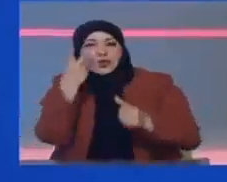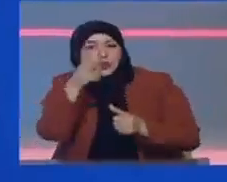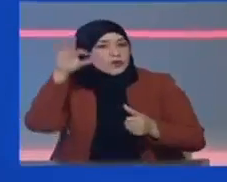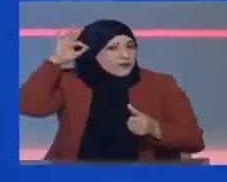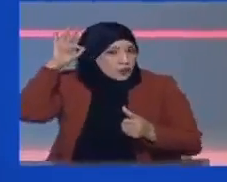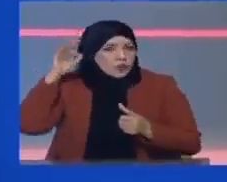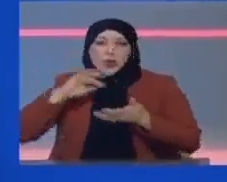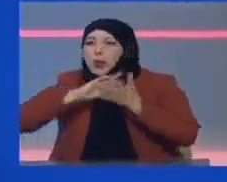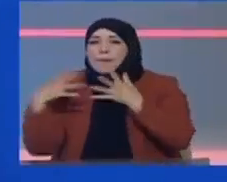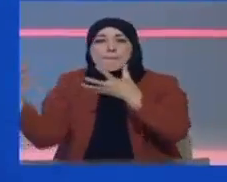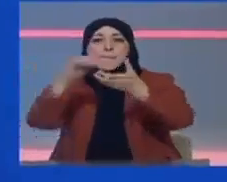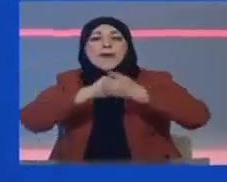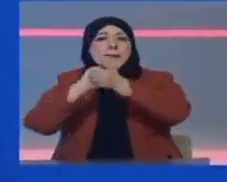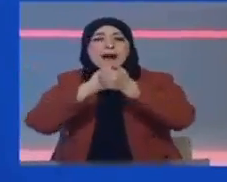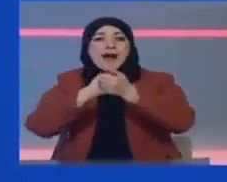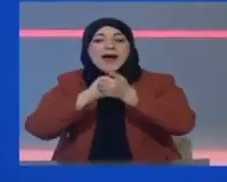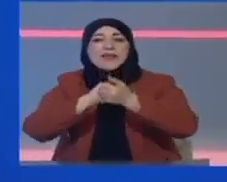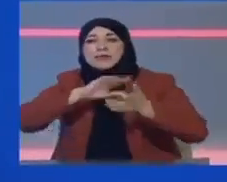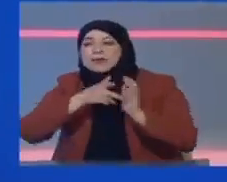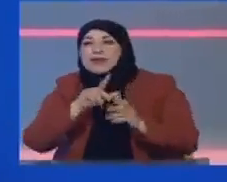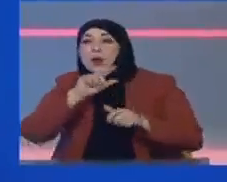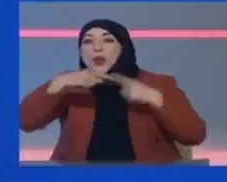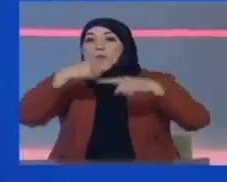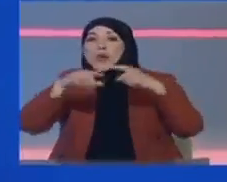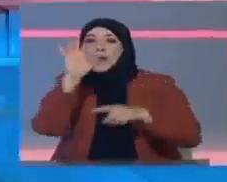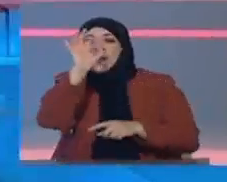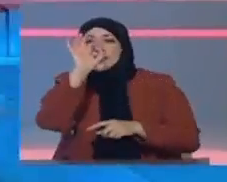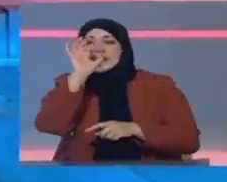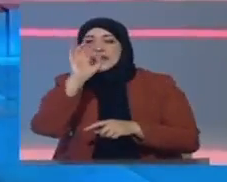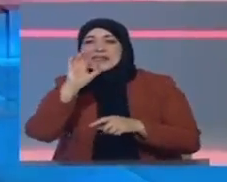التحاليل الدقيقه وذلك بمعدل خمسين تحليلا